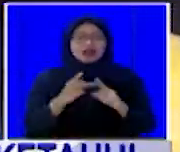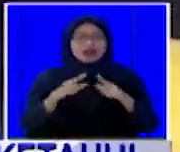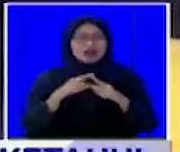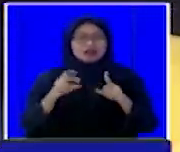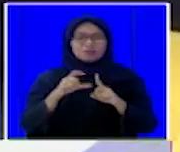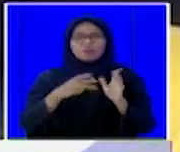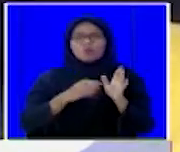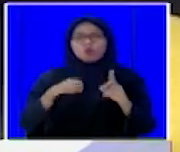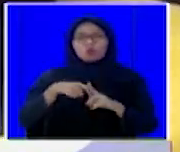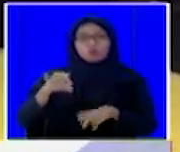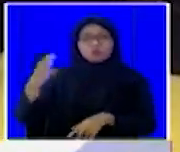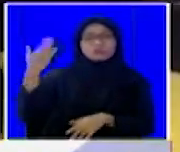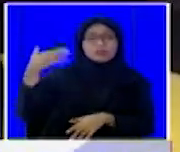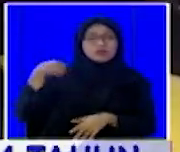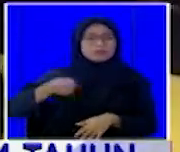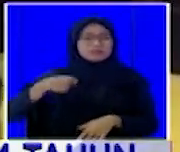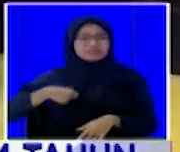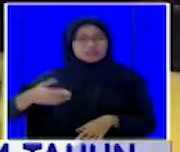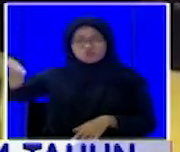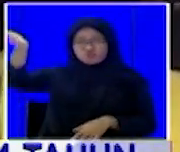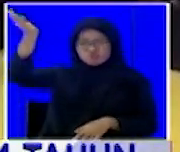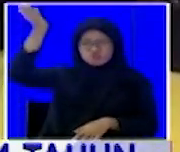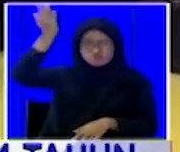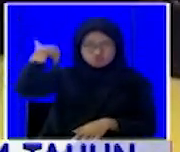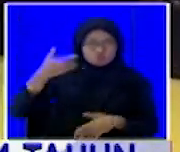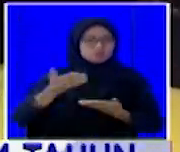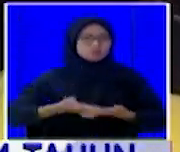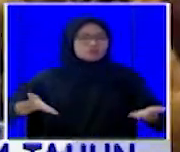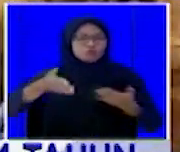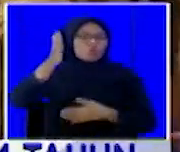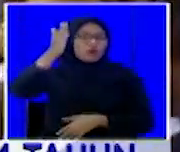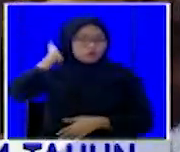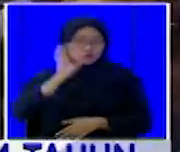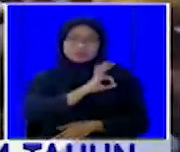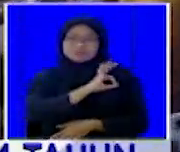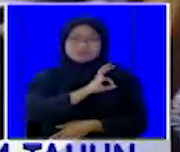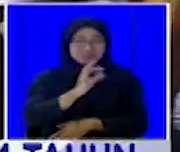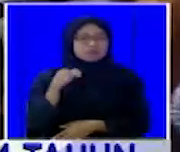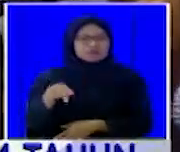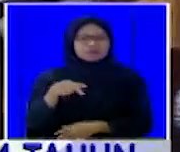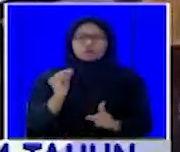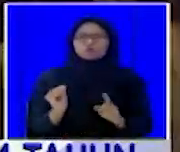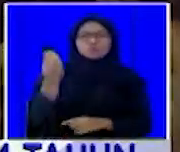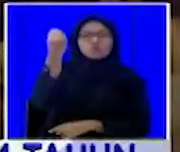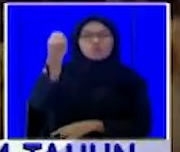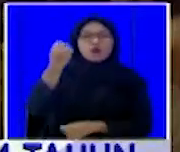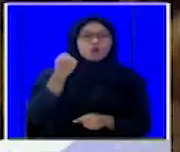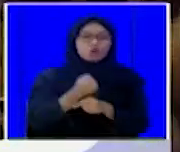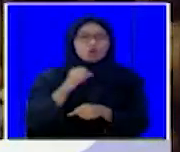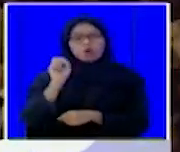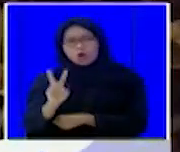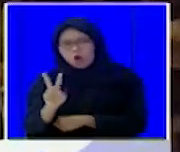Menteri penerangan selama empat belas tahun diharap rasanya Soeharto almarhum pernah menjadi ketua umum partai golongan karya hingga pernah menjabat sebagai ketua MPR